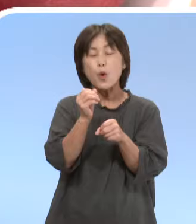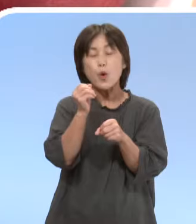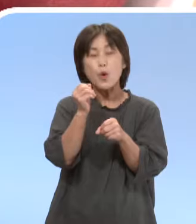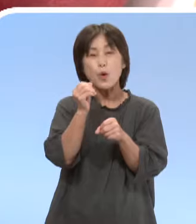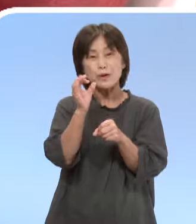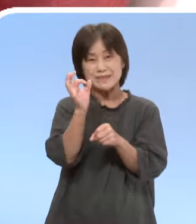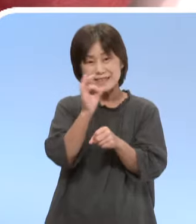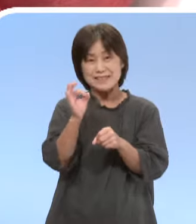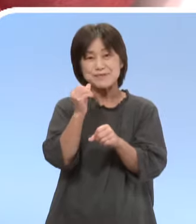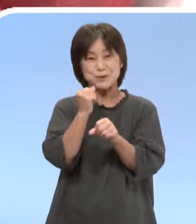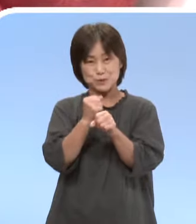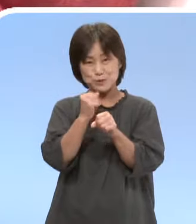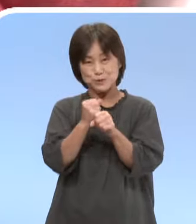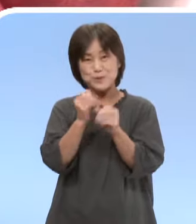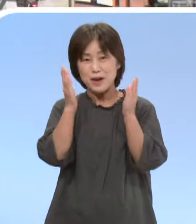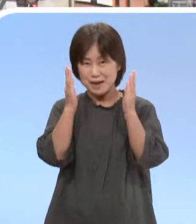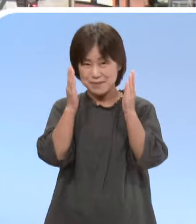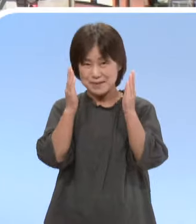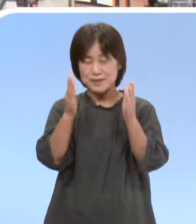入れています。